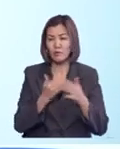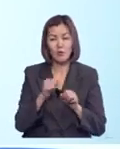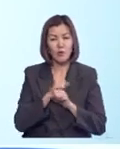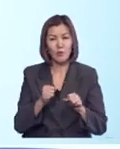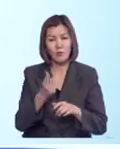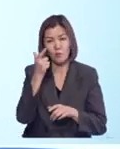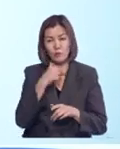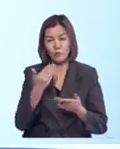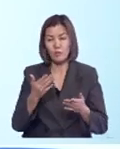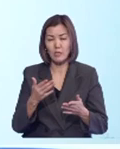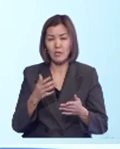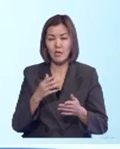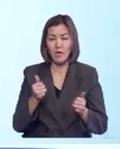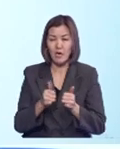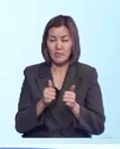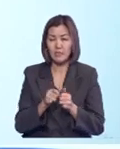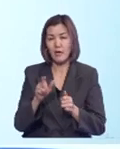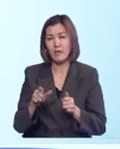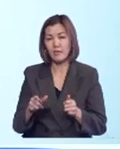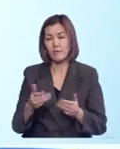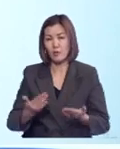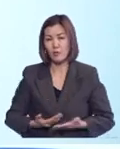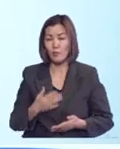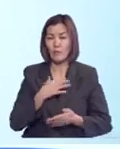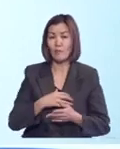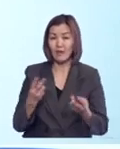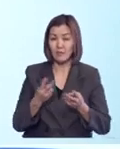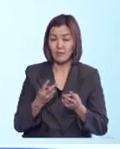және жақындарыңыздың өмірінен маңызды ештеңе, еш нәрсе жоқ екенін естен шығармаңыздар.